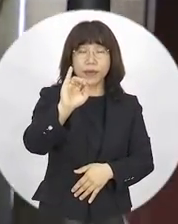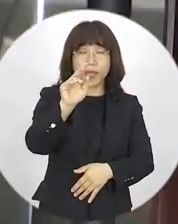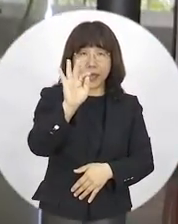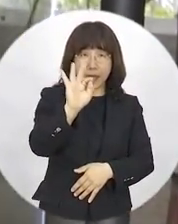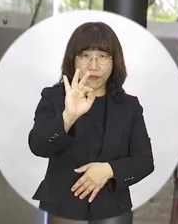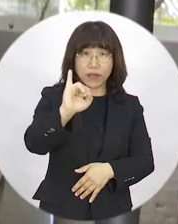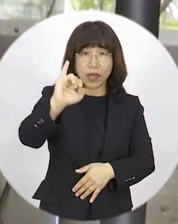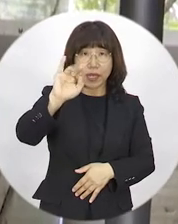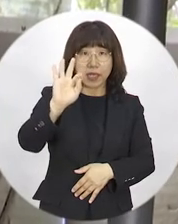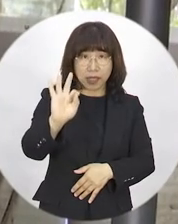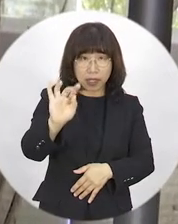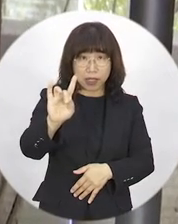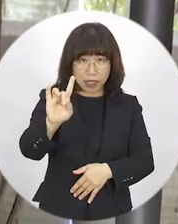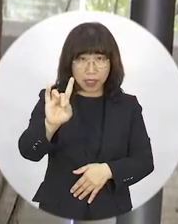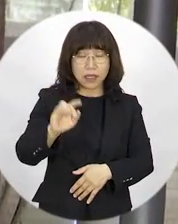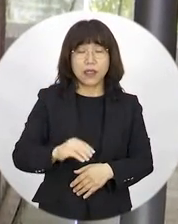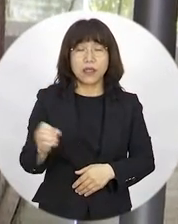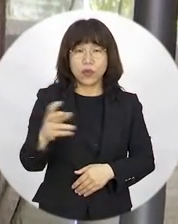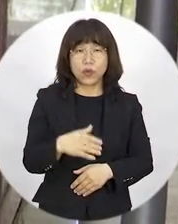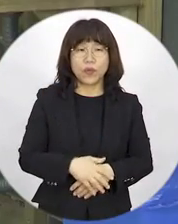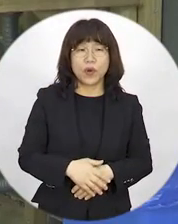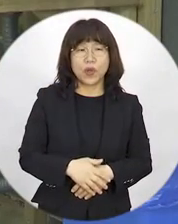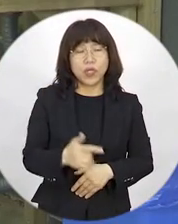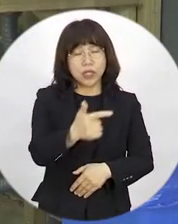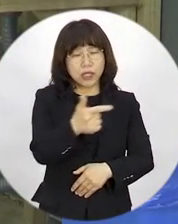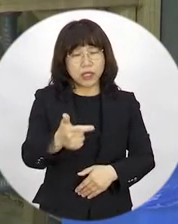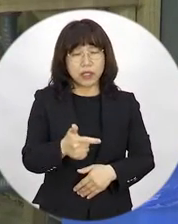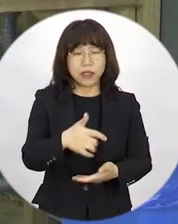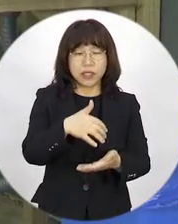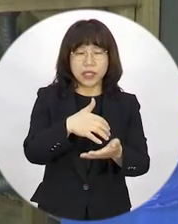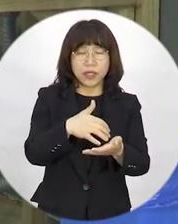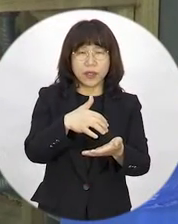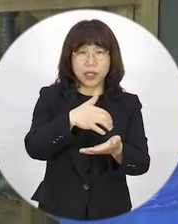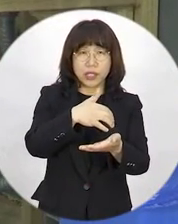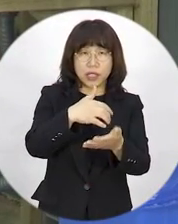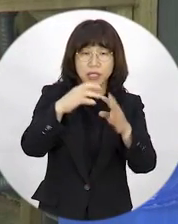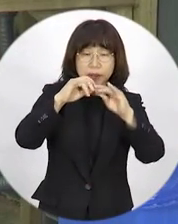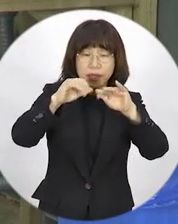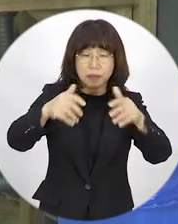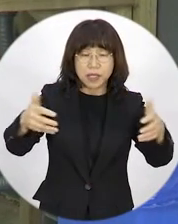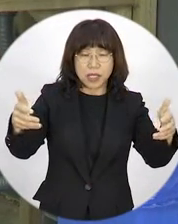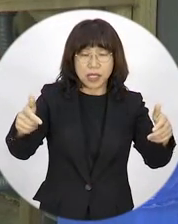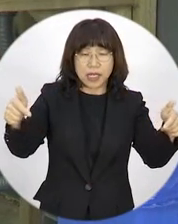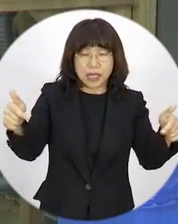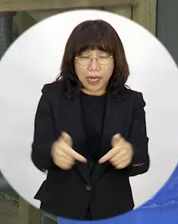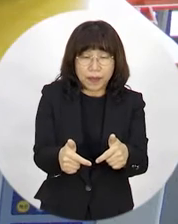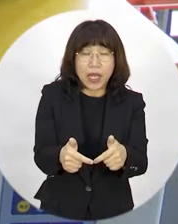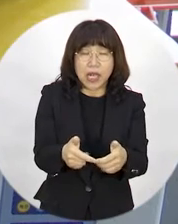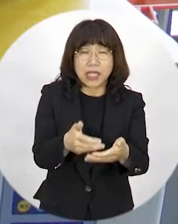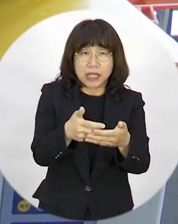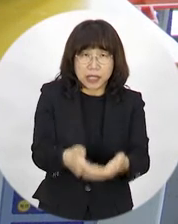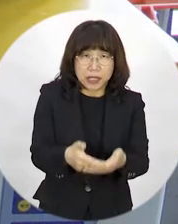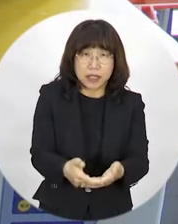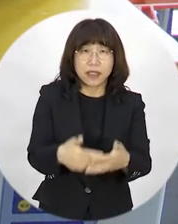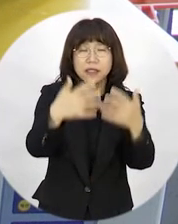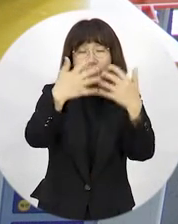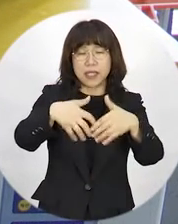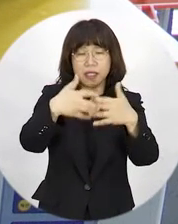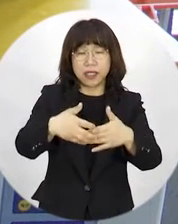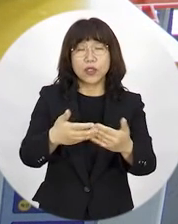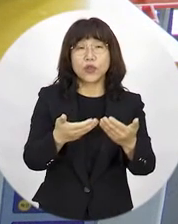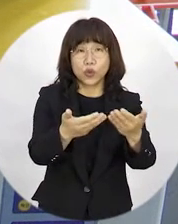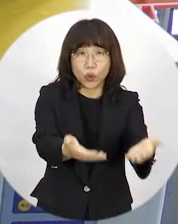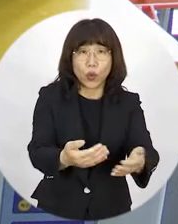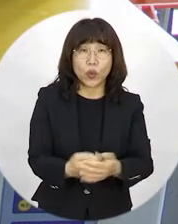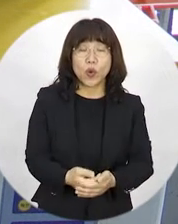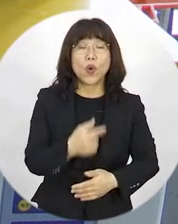종량제 길을 150 3대 이상 공동주택의 는 대형 감량 길을 무료로 설치해 주고 있습니다 신청을 원하는